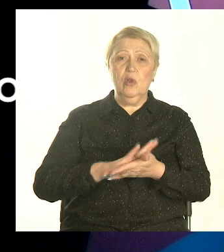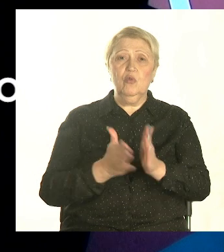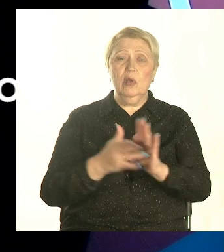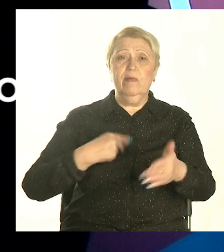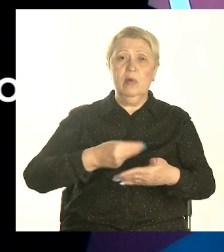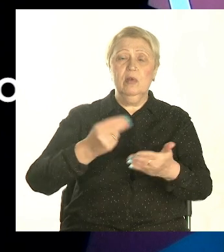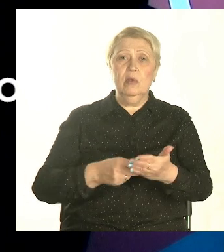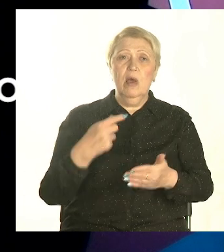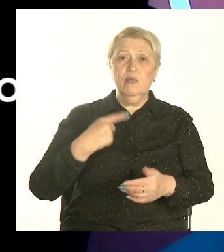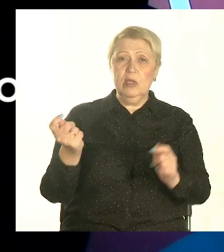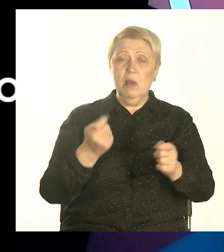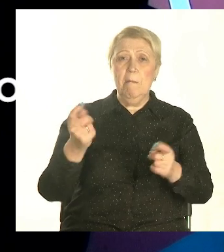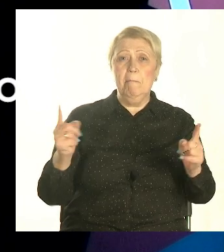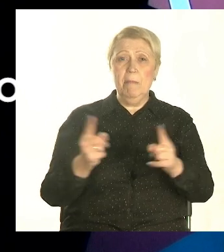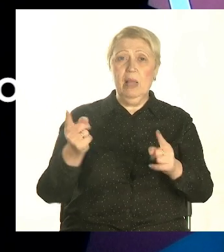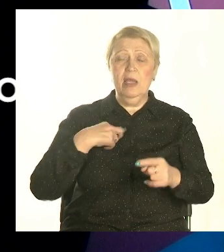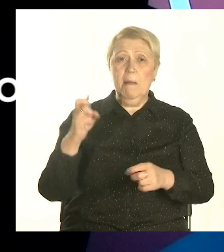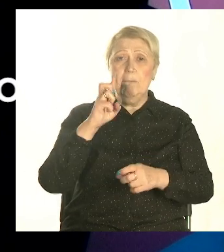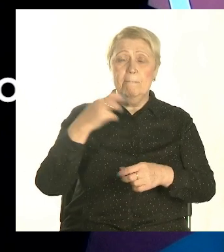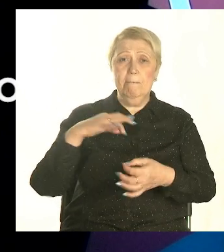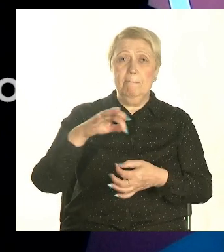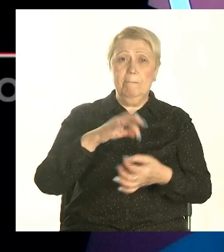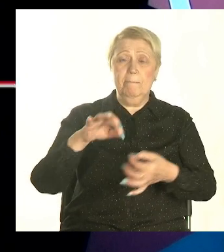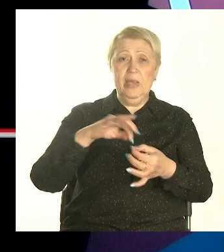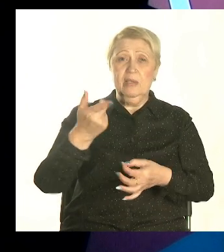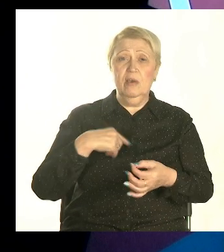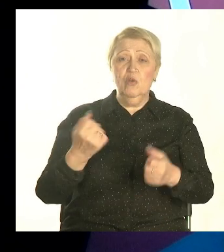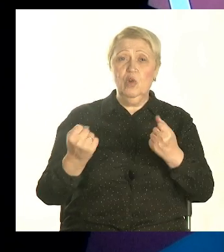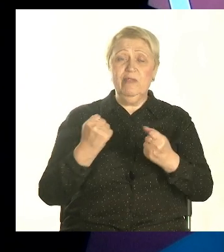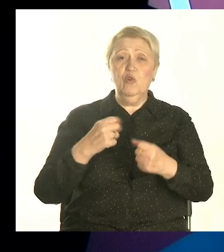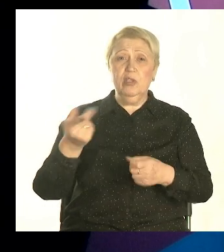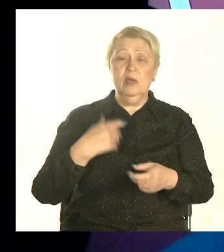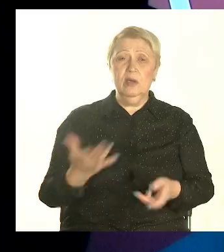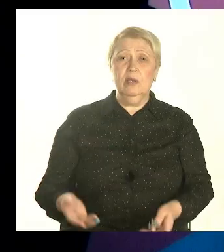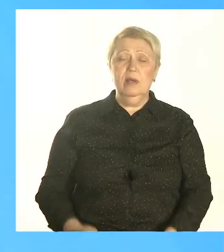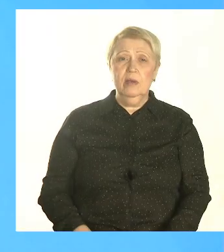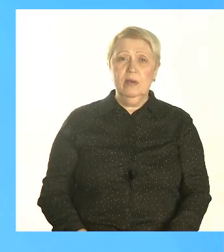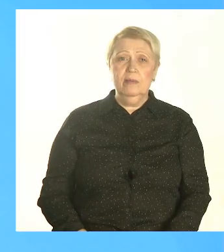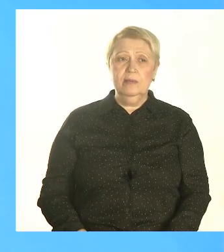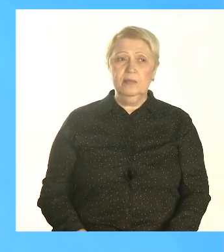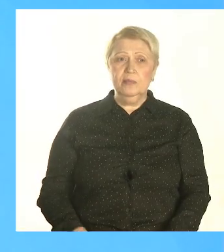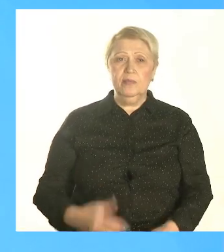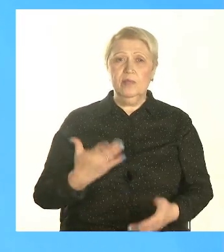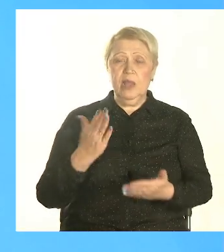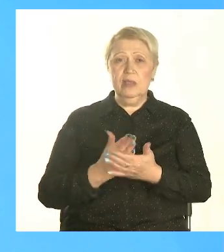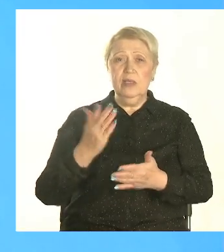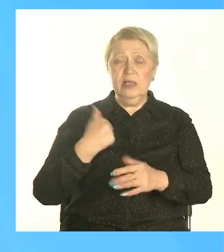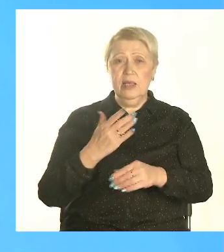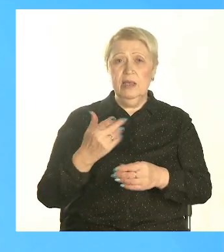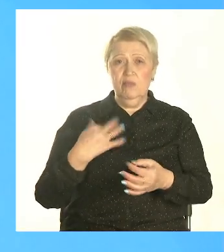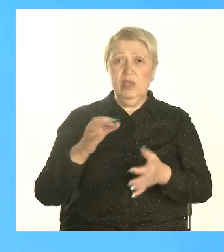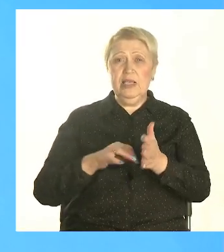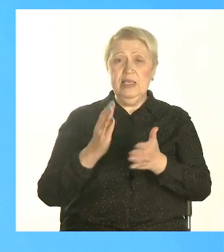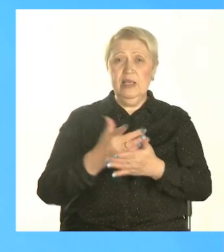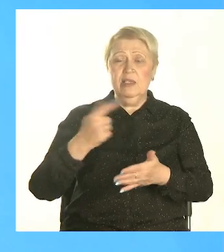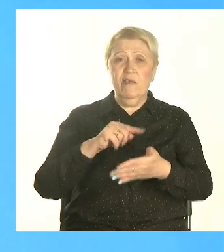который осуществлял транспортирование твердых коммунальных отходов еще до оригинального оператора. Здесь вопрос о том, что договорятся по цене. Больше